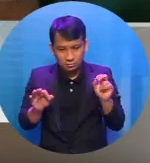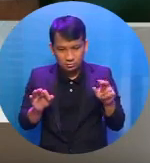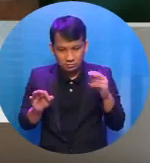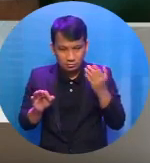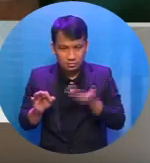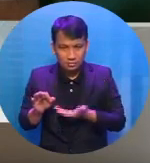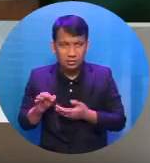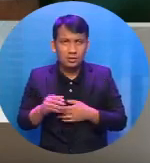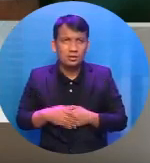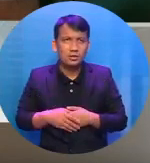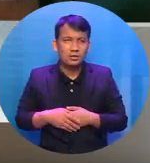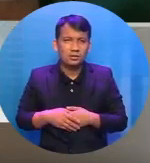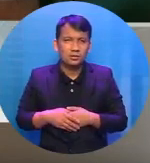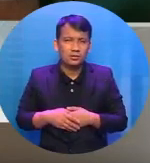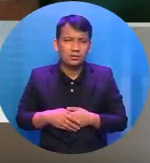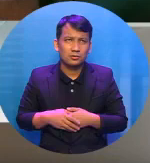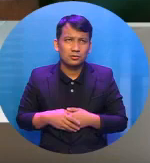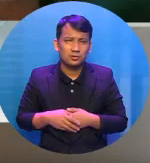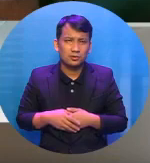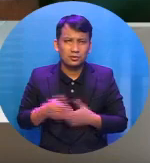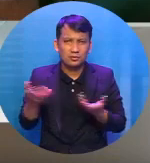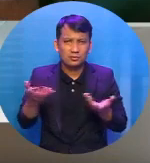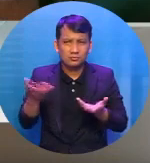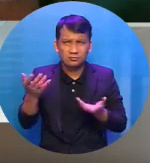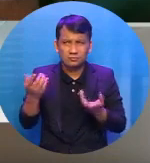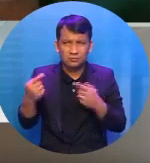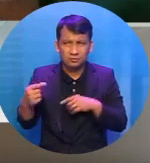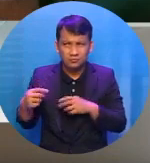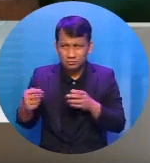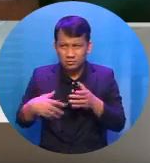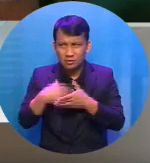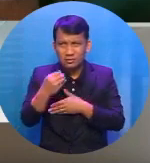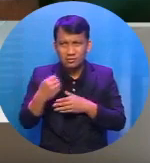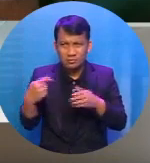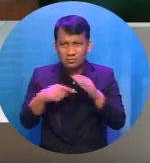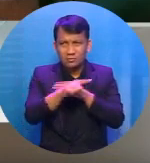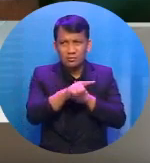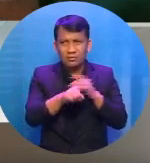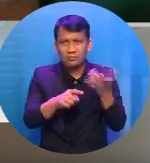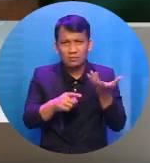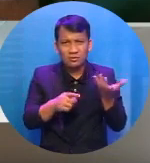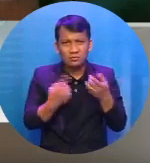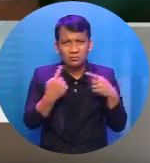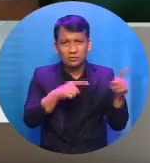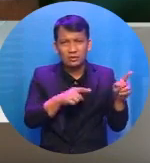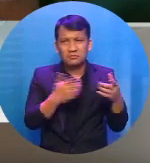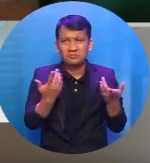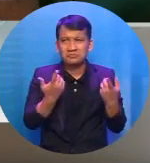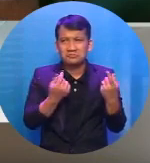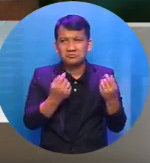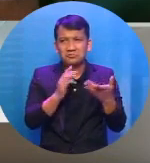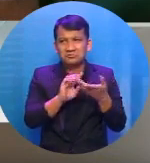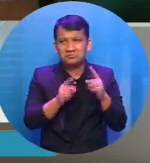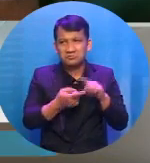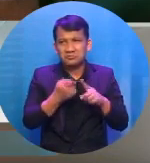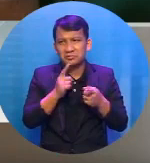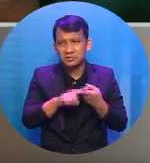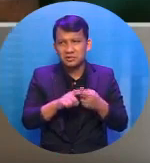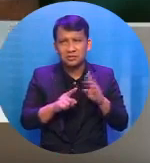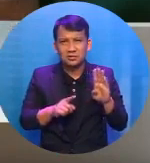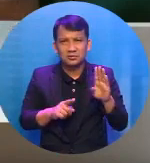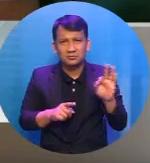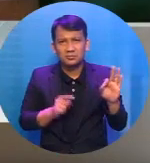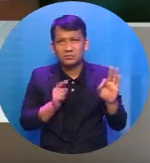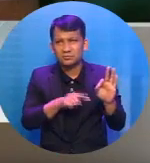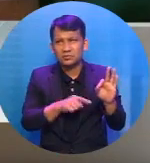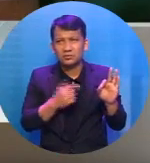po. Saan po siya pupunta at ano pong ginagawa niya, ma'am? Sa mga kaibigan niya po, pati sa boyfriend niya, doon